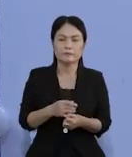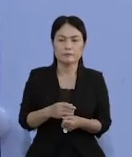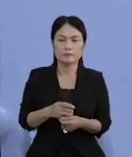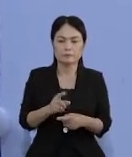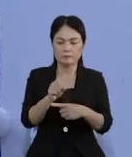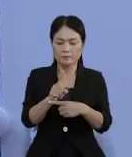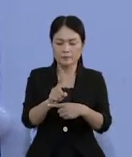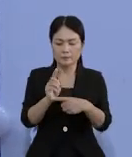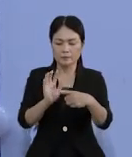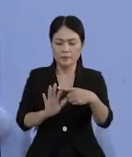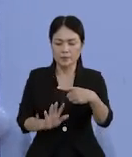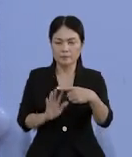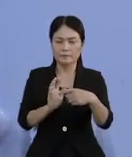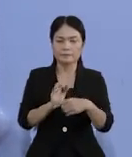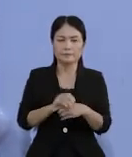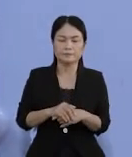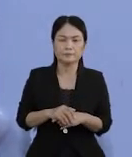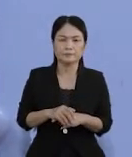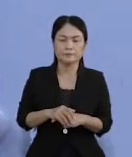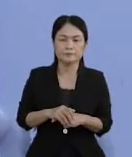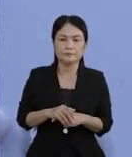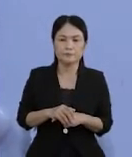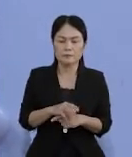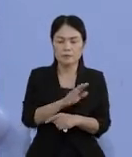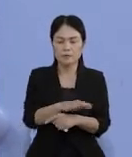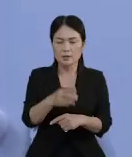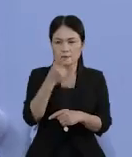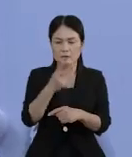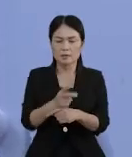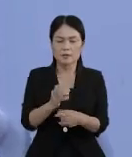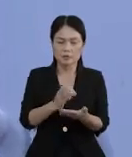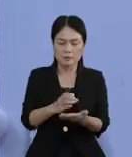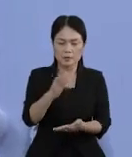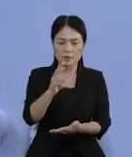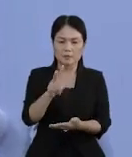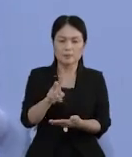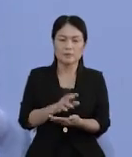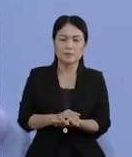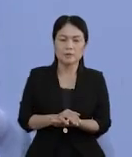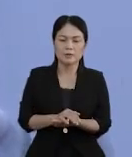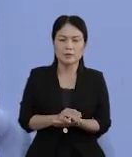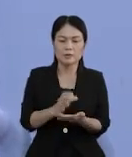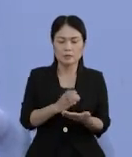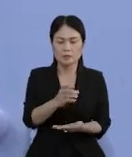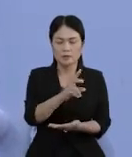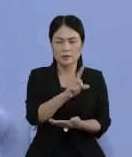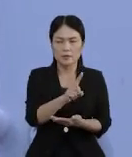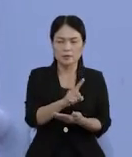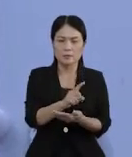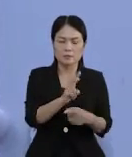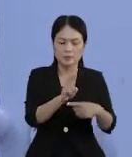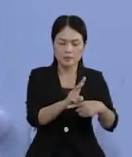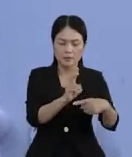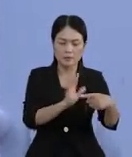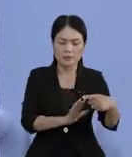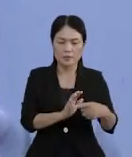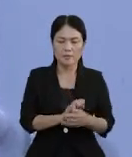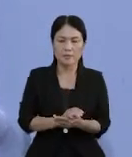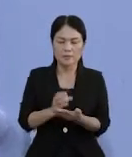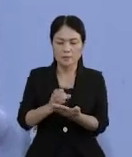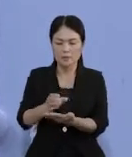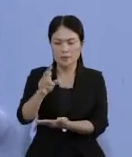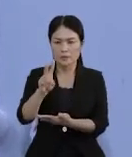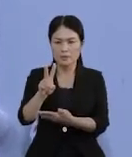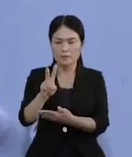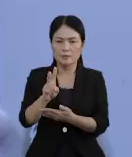mũi phe pram chẳng còn pin đặt mơ tại lơ cặp bông tiếng pì cặp bông tí mũi miên pì phe pram cặp bông